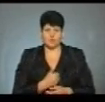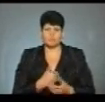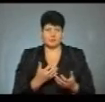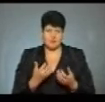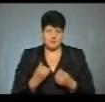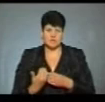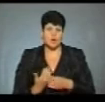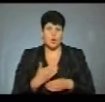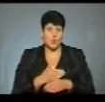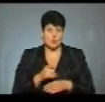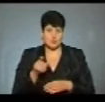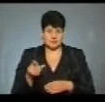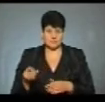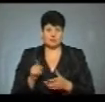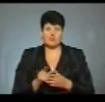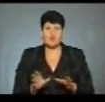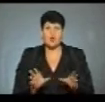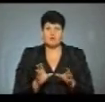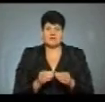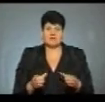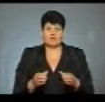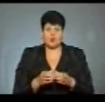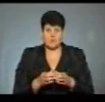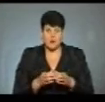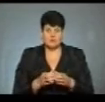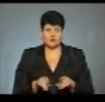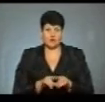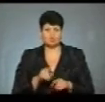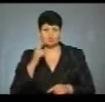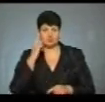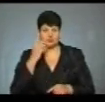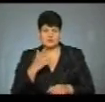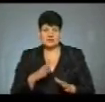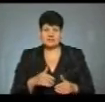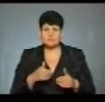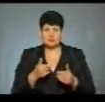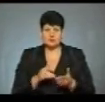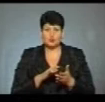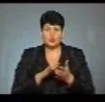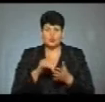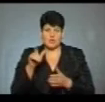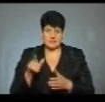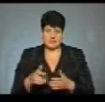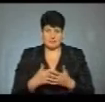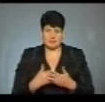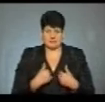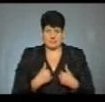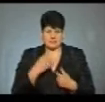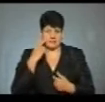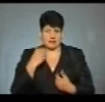приймати гостей. Вони повинні об'єднатися в команду однодумців і запропонувати туристу, наприклад, мені з